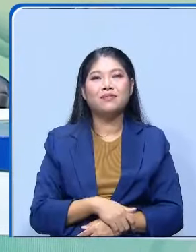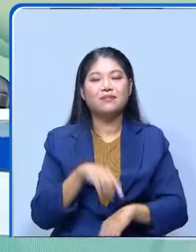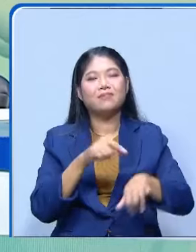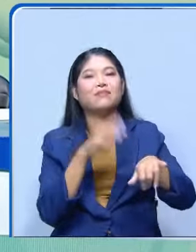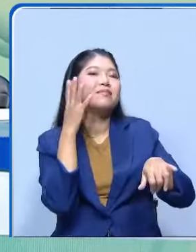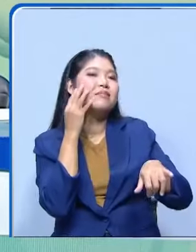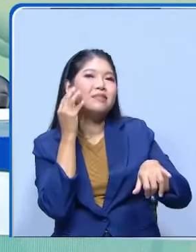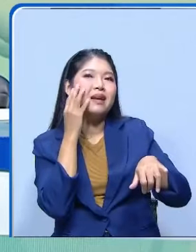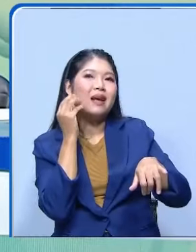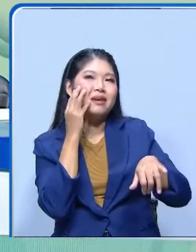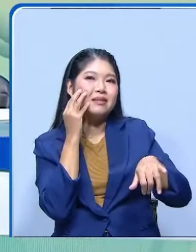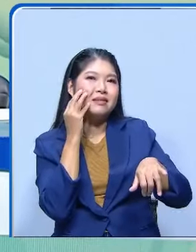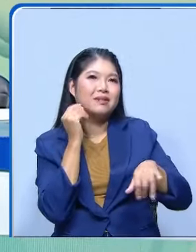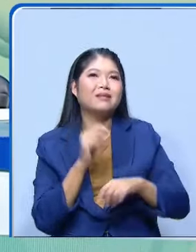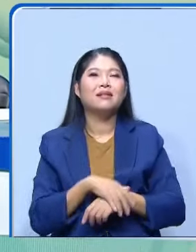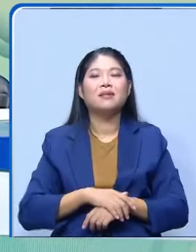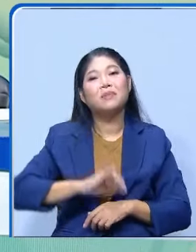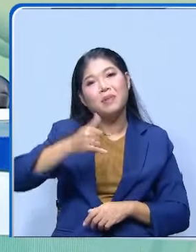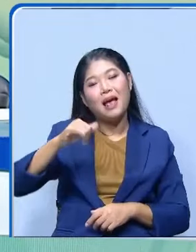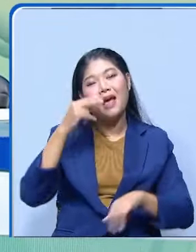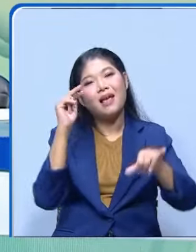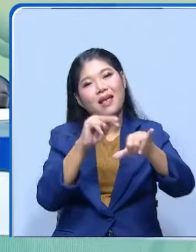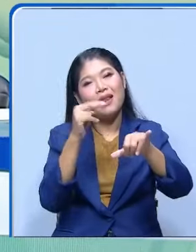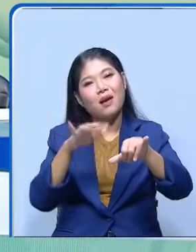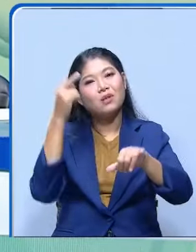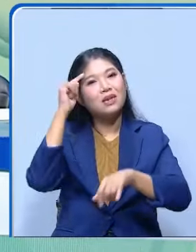มสารภาพเลยบางทีเห็นแล้วบางทีก็นึก